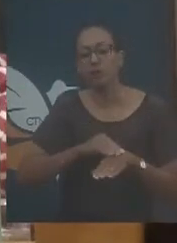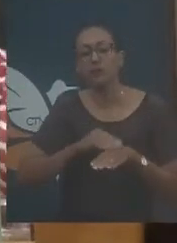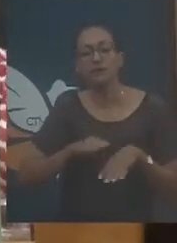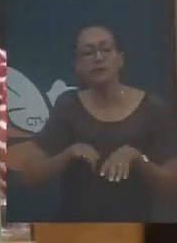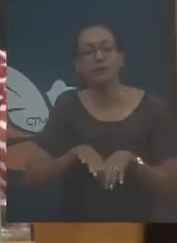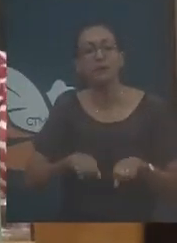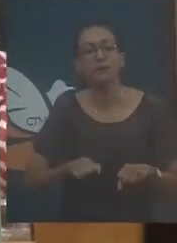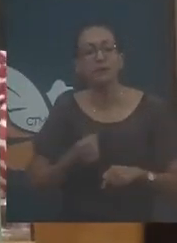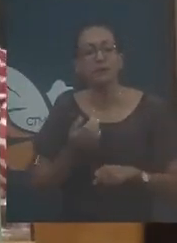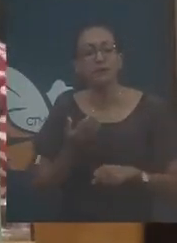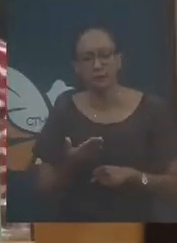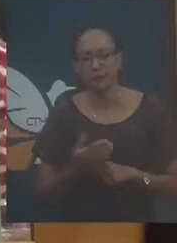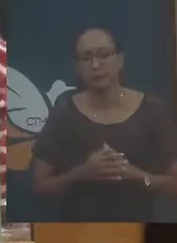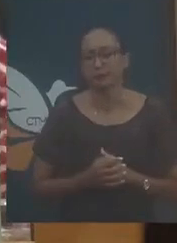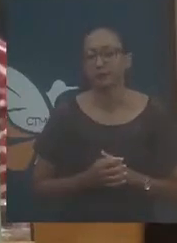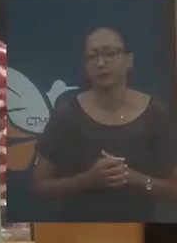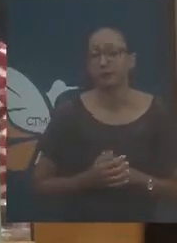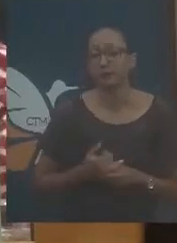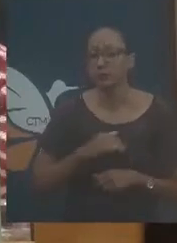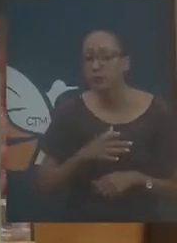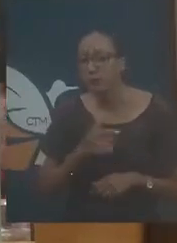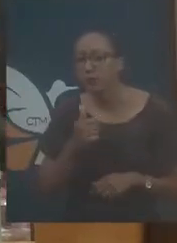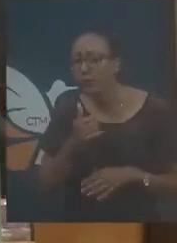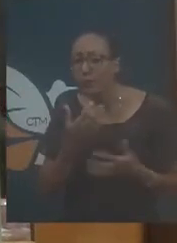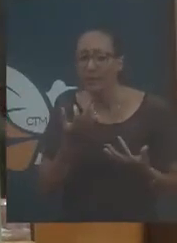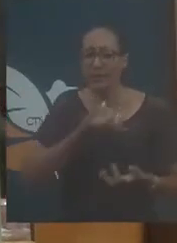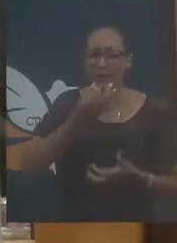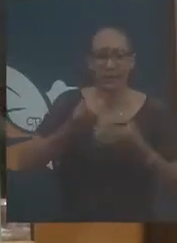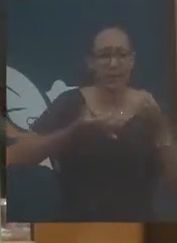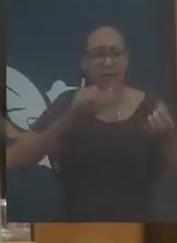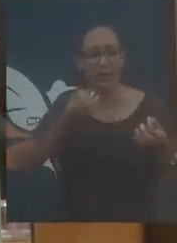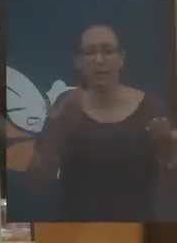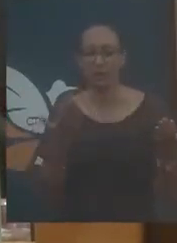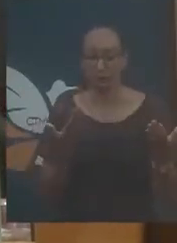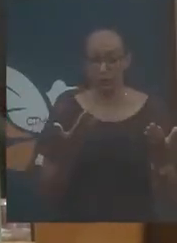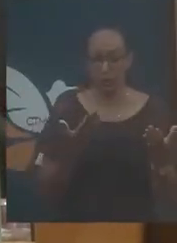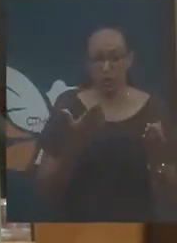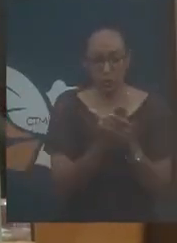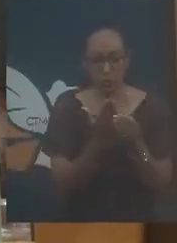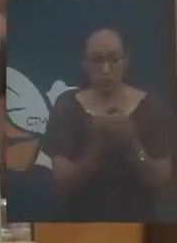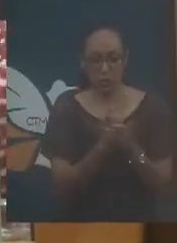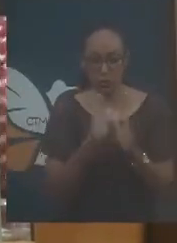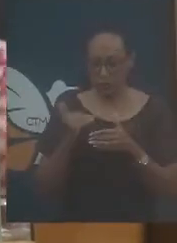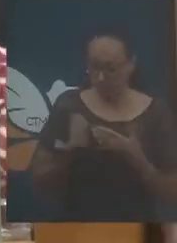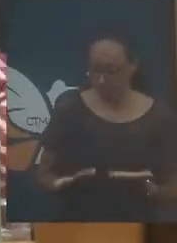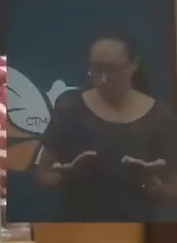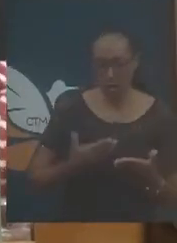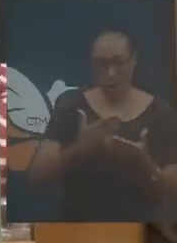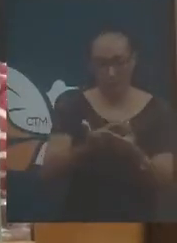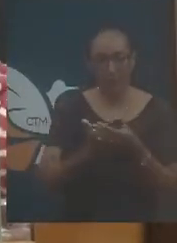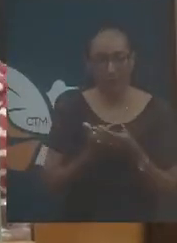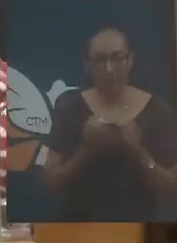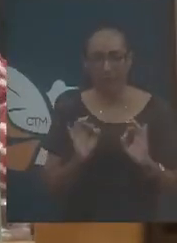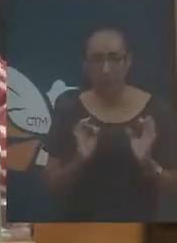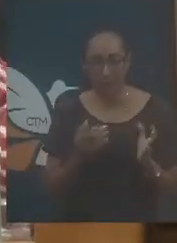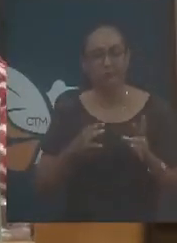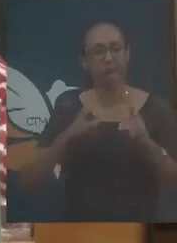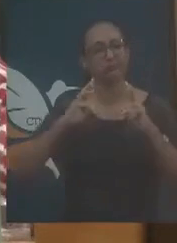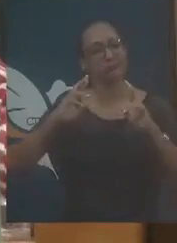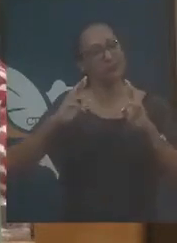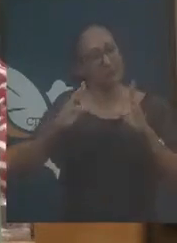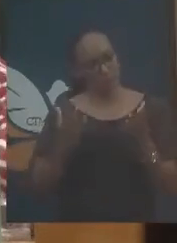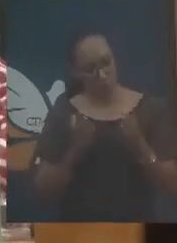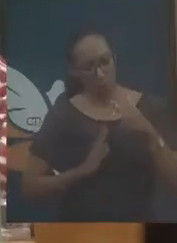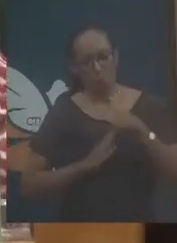exécutif, puisqu'il l'affirmait oralement, si je pouvais avoir les documents, je ne les ai pas jusqu'à présent. J'espère qu'ils seront annexés au